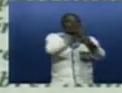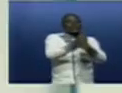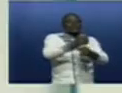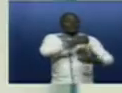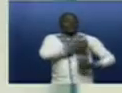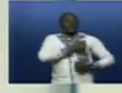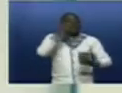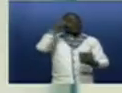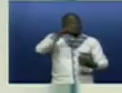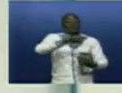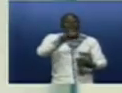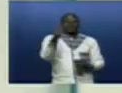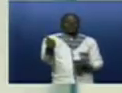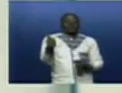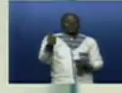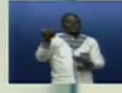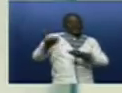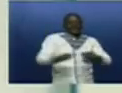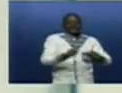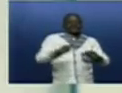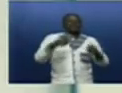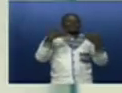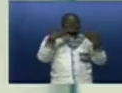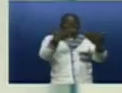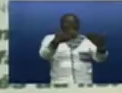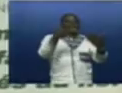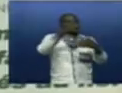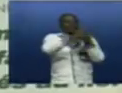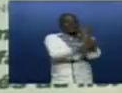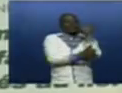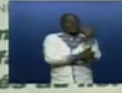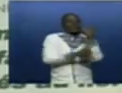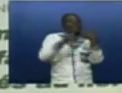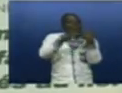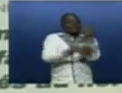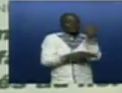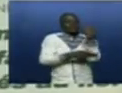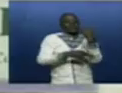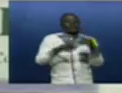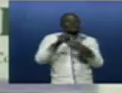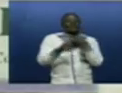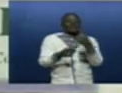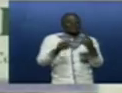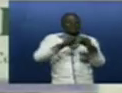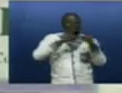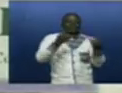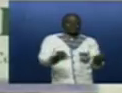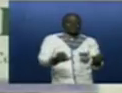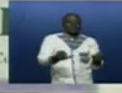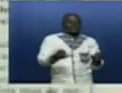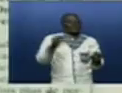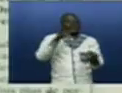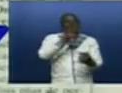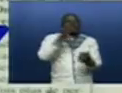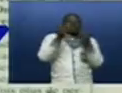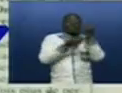munitions. Une action salutaire pour tous les pays de la sous-région, insiste ce journal. Pendant ce temps, l'observateur Palga